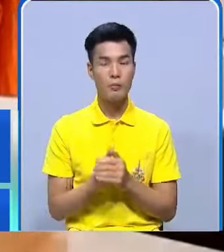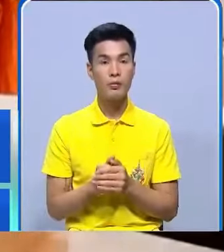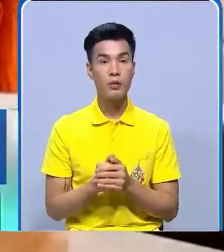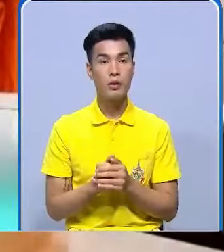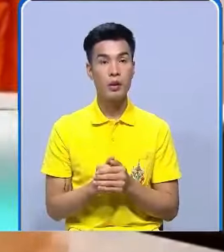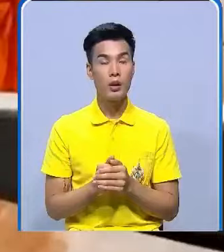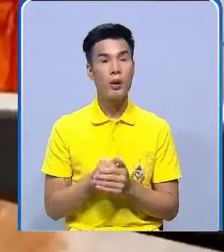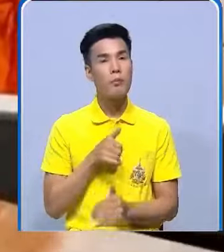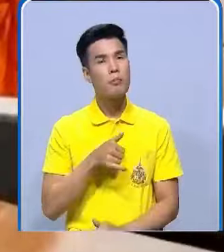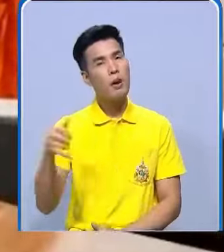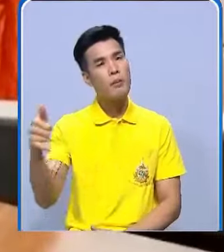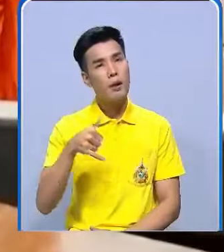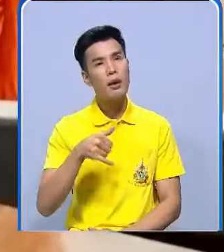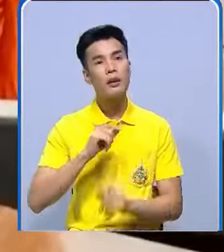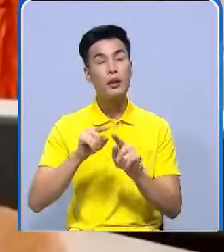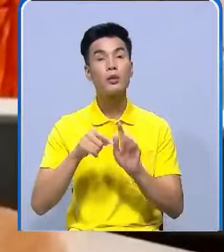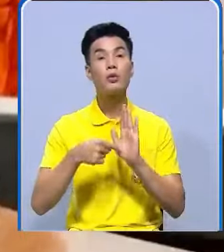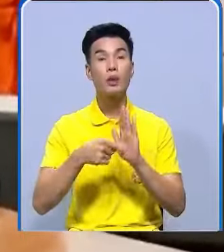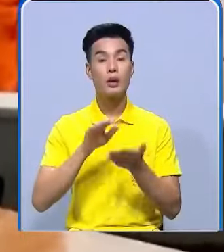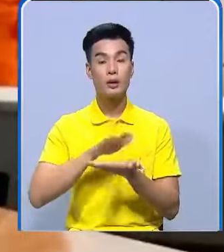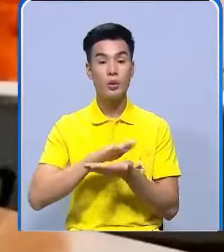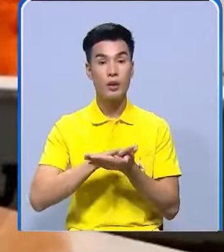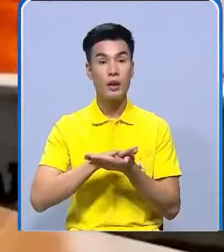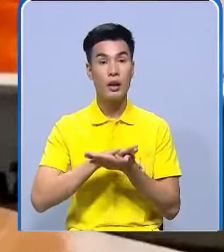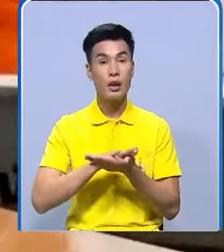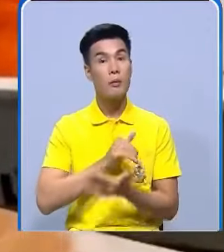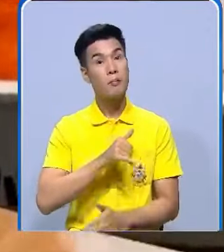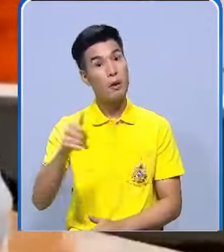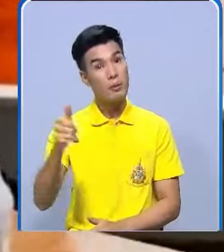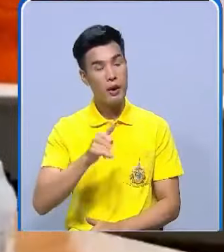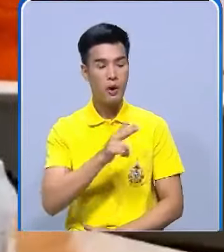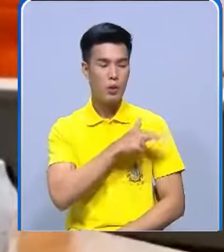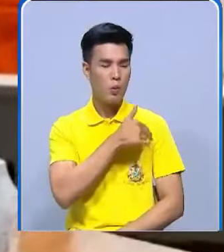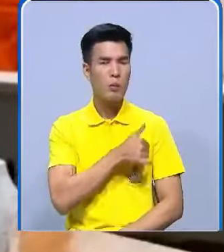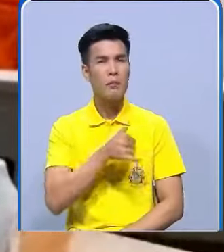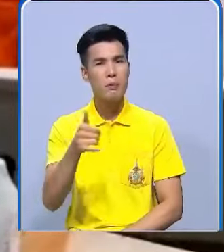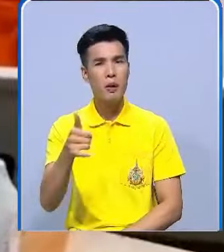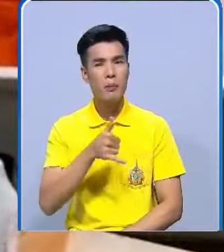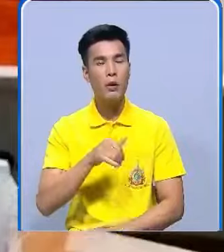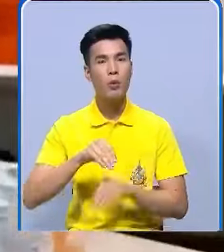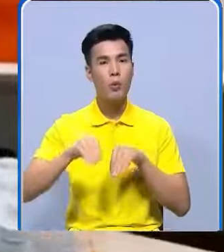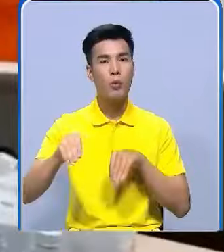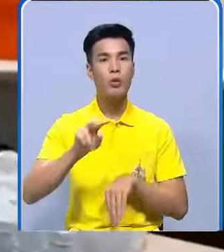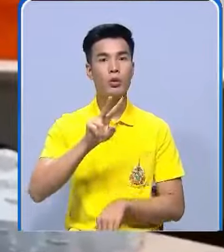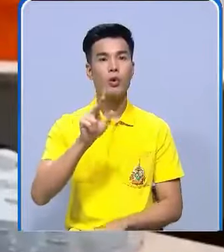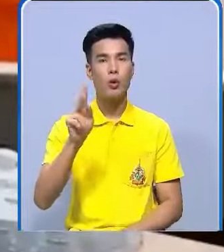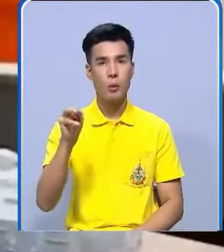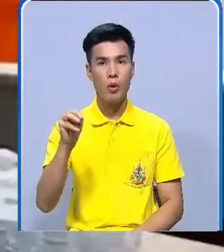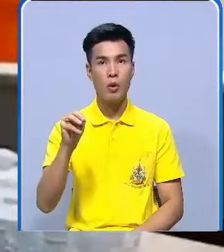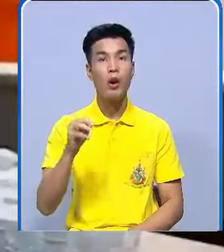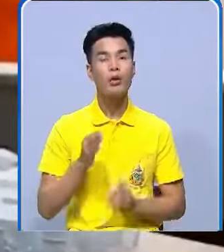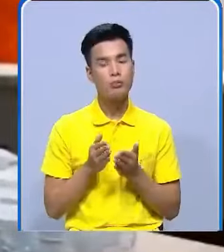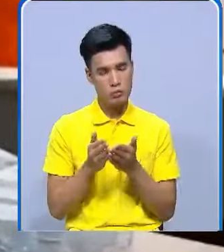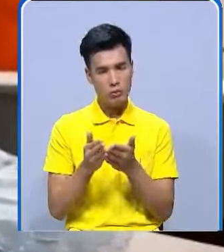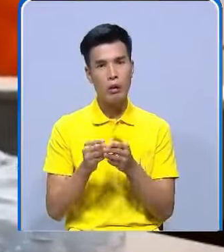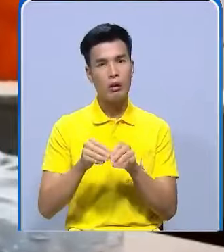สัญจรไปมาไม่ว่าจะเป็นเด็กนักเรียนหรือชาวบ้านเจ็บไข้ในป่วยก็จะเดินทางออกไปประมาณ2กิโลเท่าที่ขึ้นเรือมาเนี่ยประมาณ